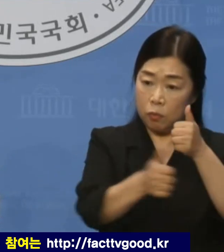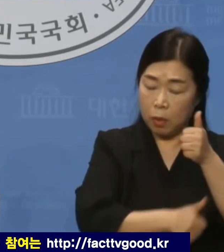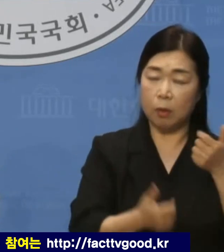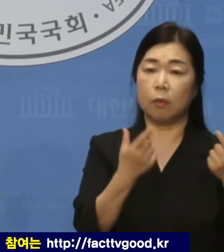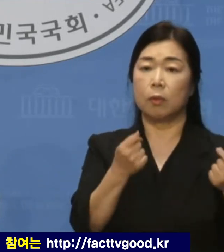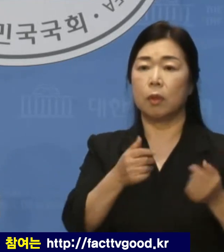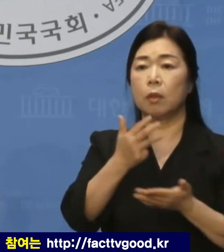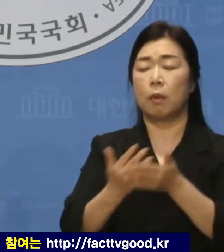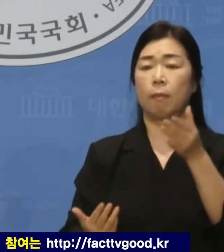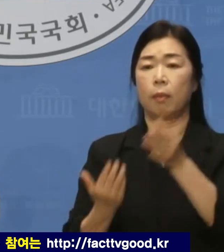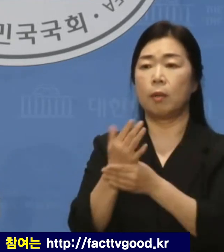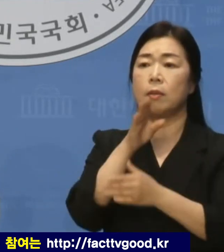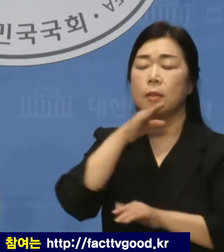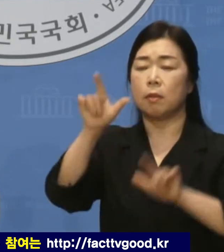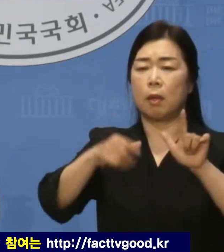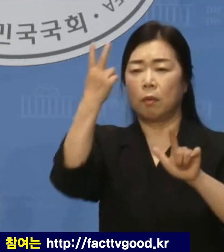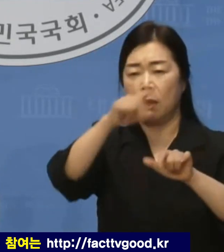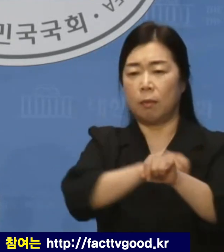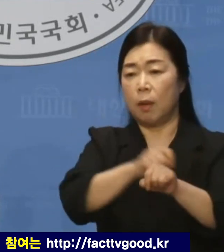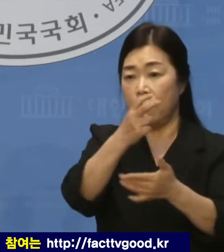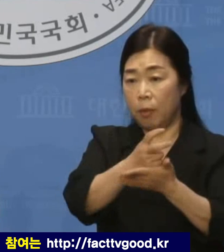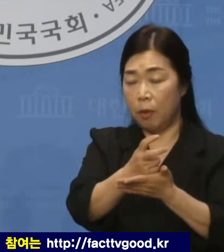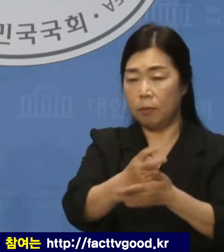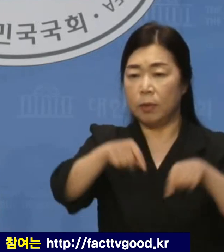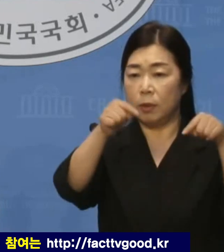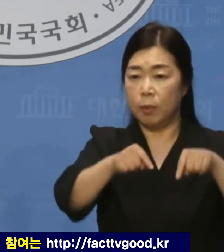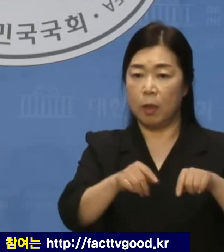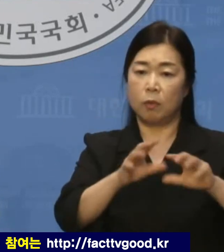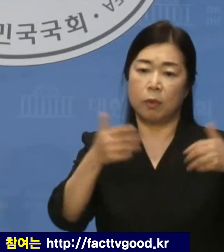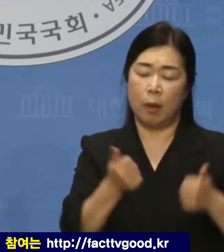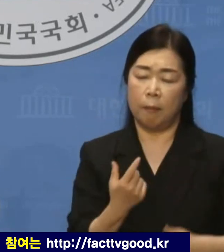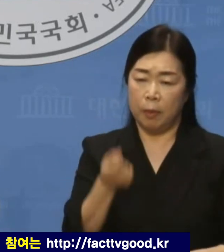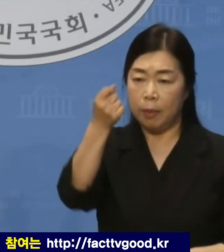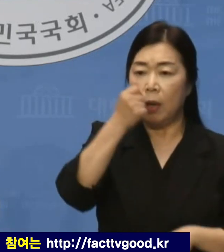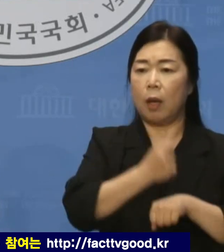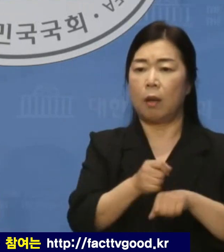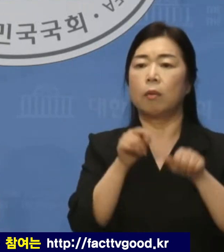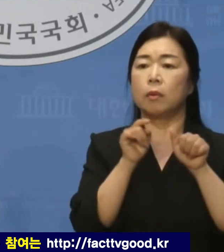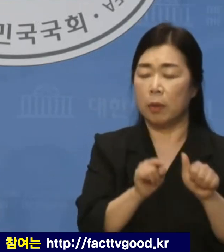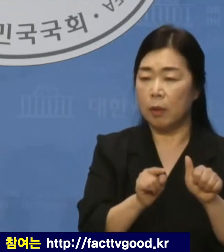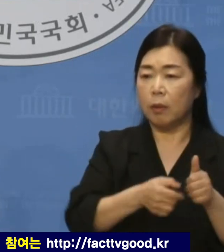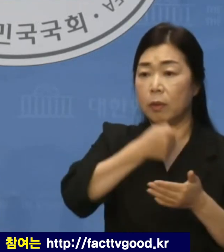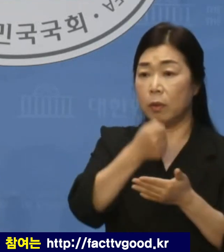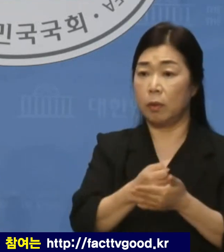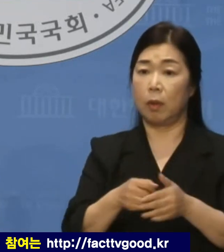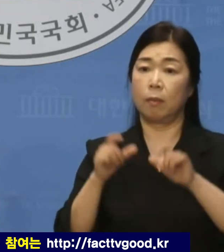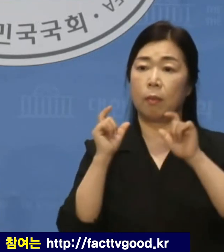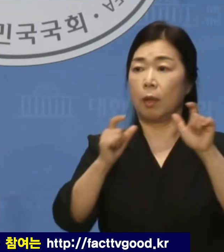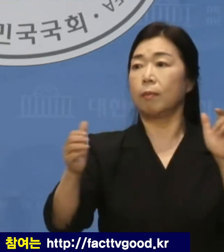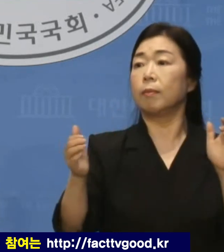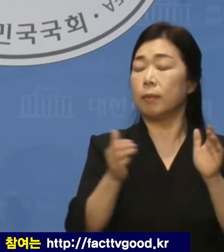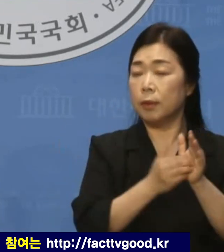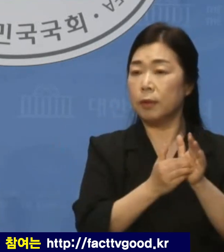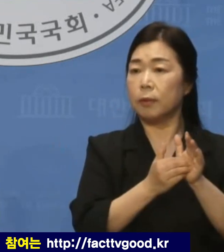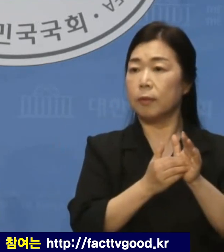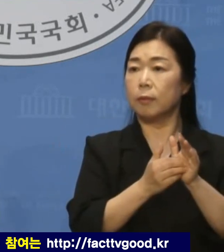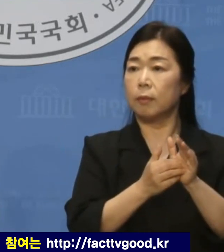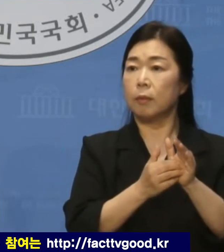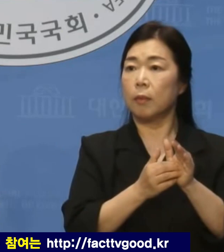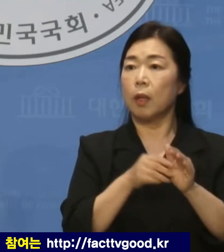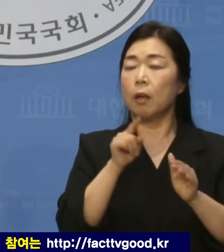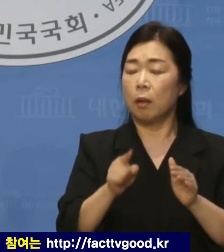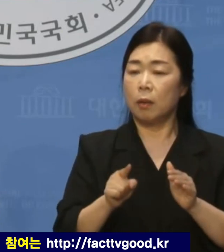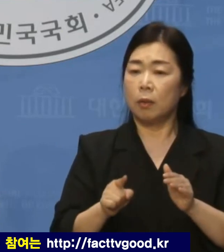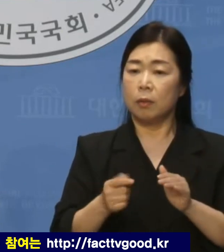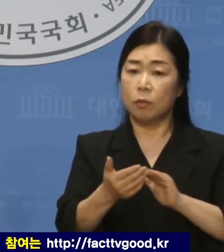국가인권위원회에서도 이태원 참사 진상규명특별법 심의를 국회가 조속히 하라고 하는 결정을 한 바가 있습니다.